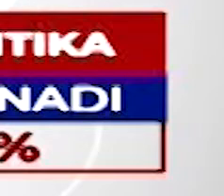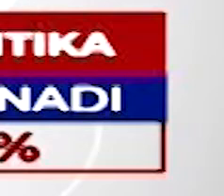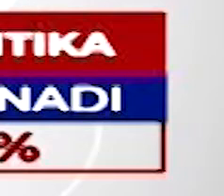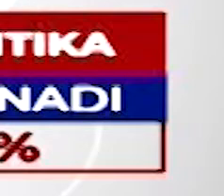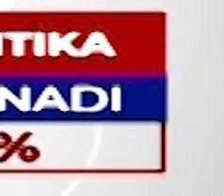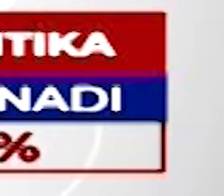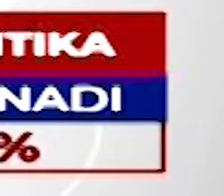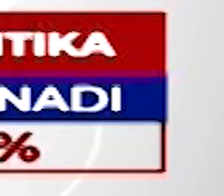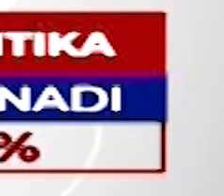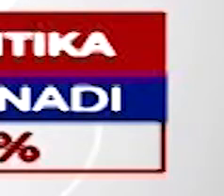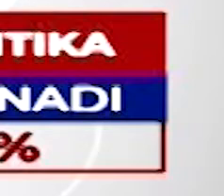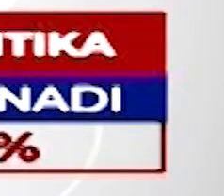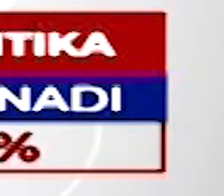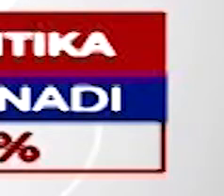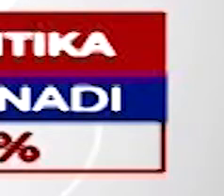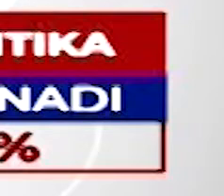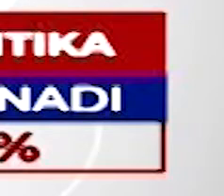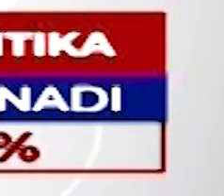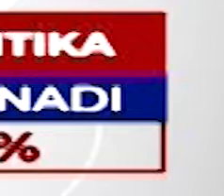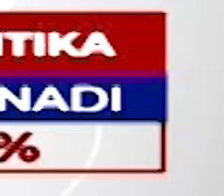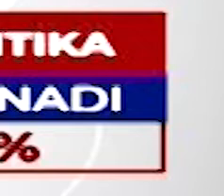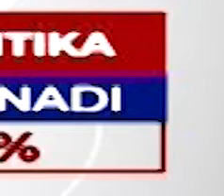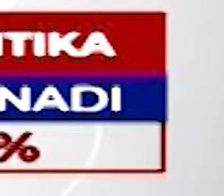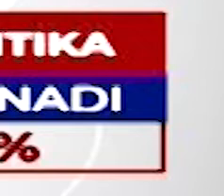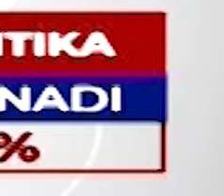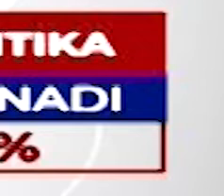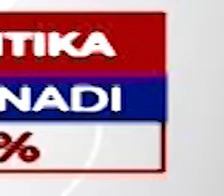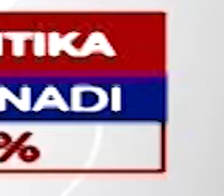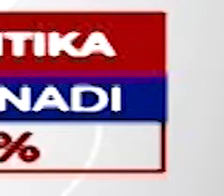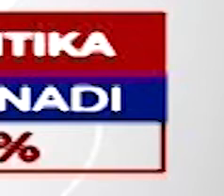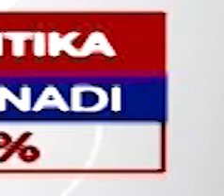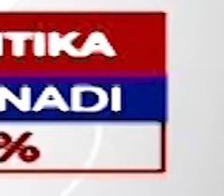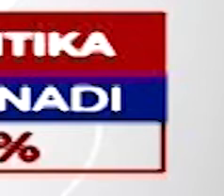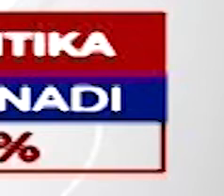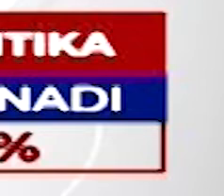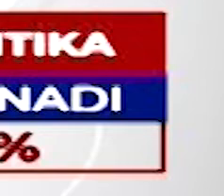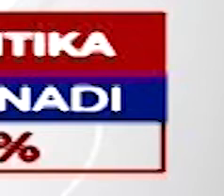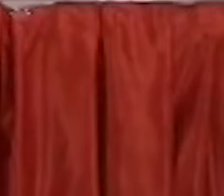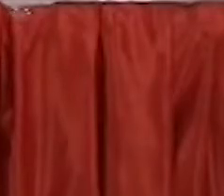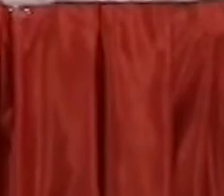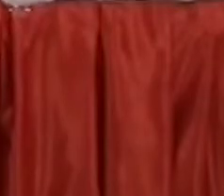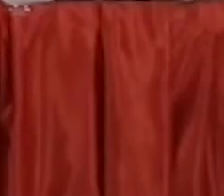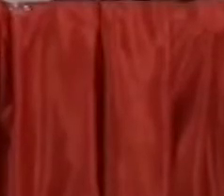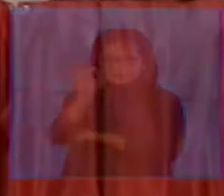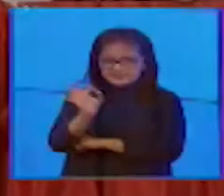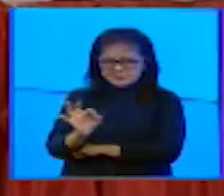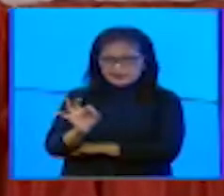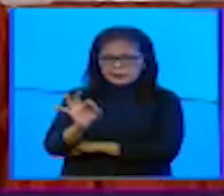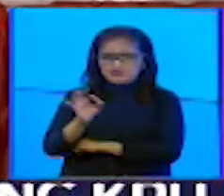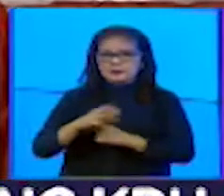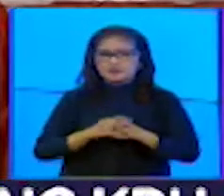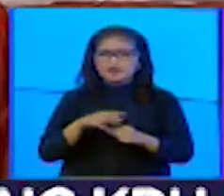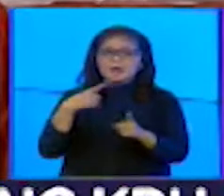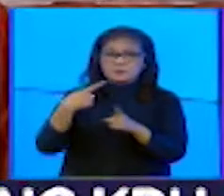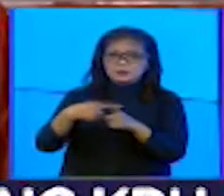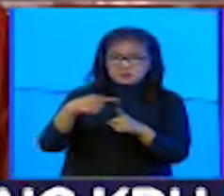suara 41,6% dan paslon nomor urut 3 mendapat suara 12,4%. Klaim kemenangan paslon urut 1